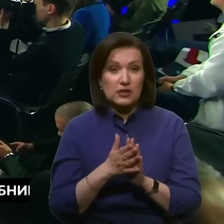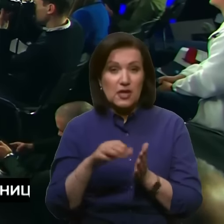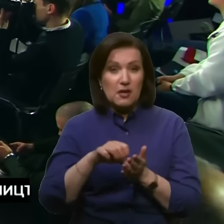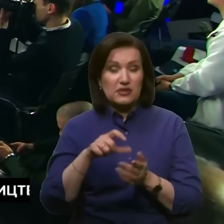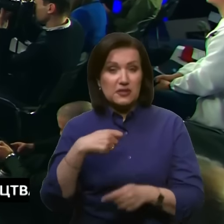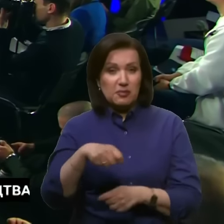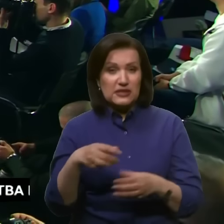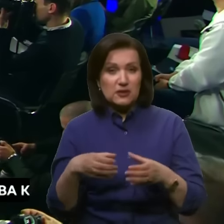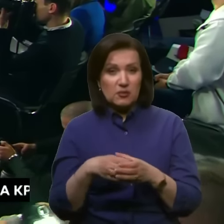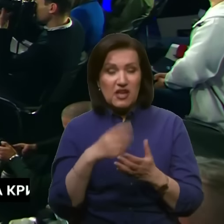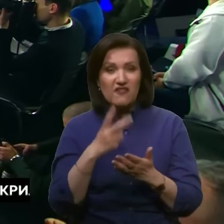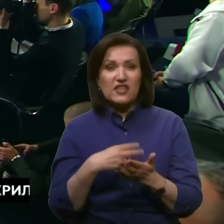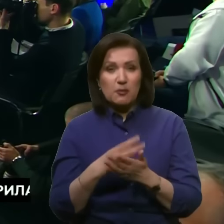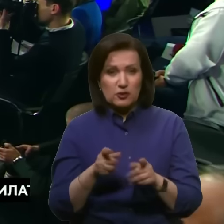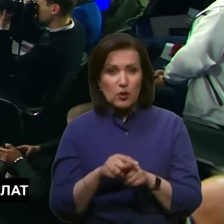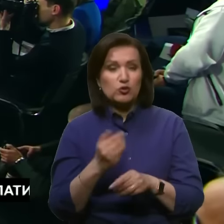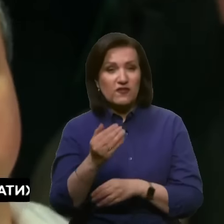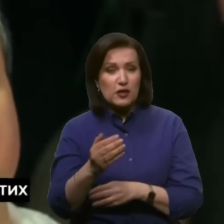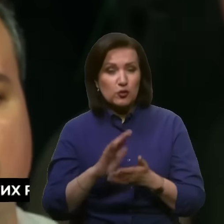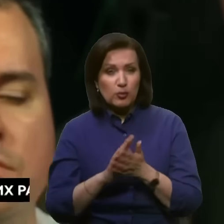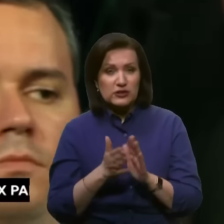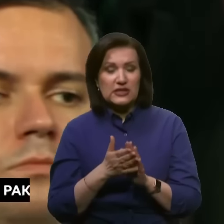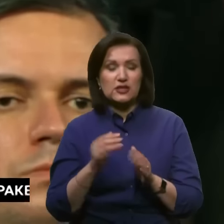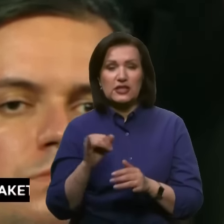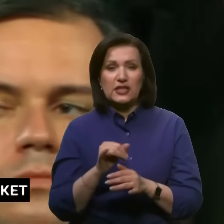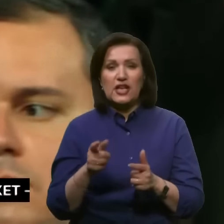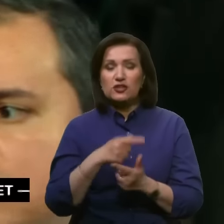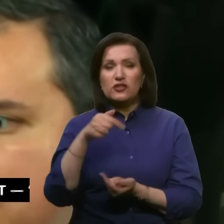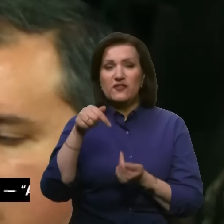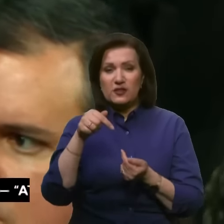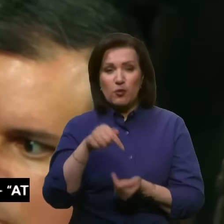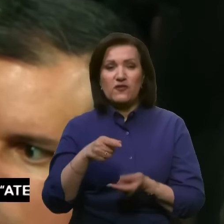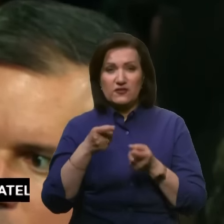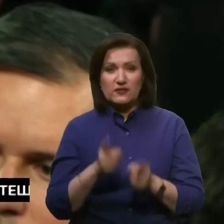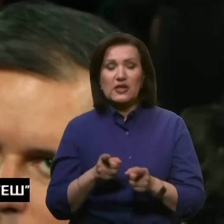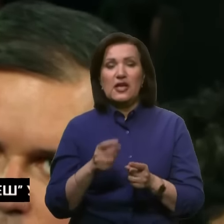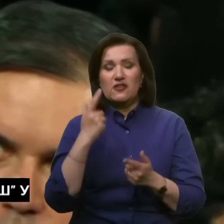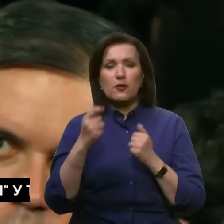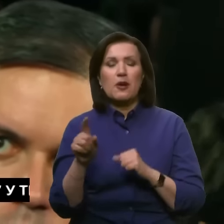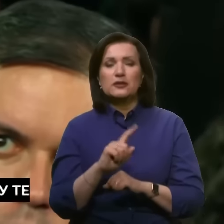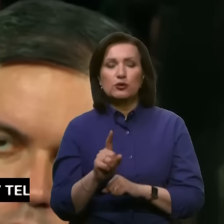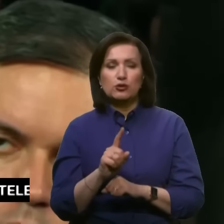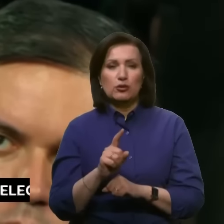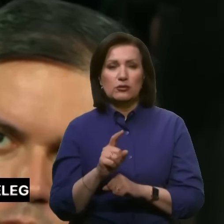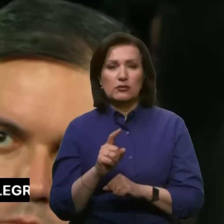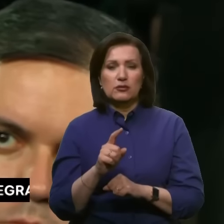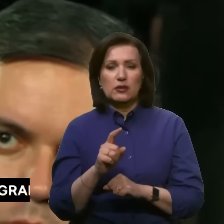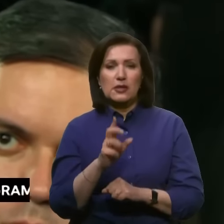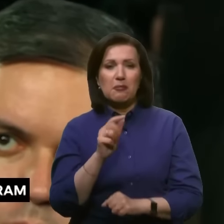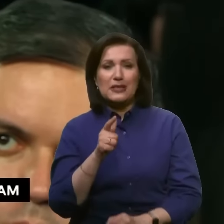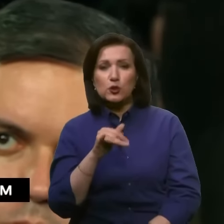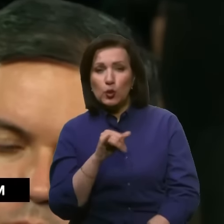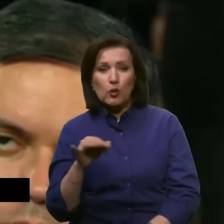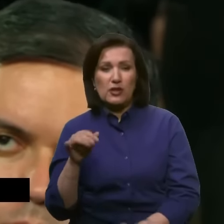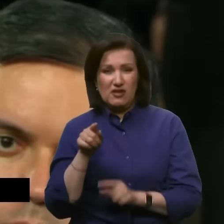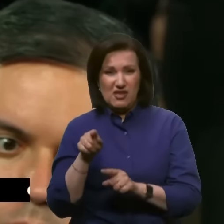представниці президентської партії відображає також вашу позицію? І чи відповідає дійсності інформація про те, що інформація без вулгою про